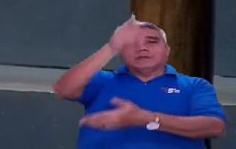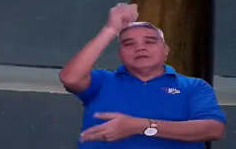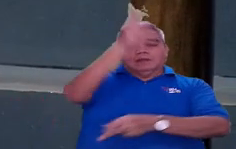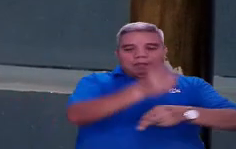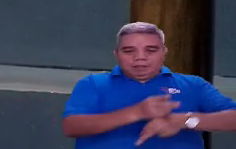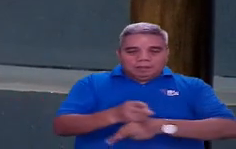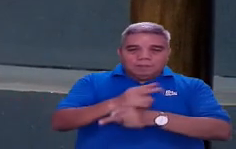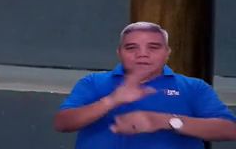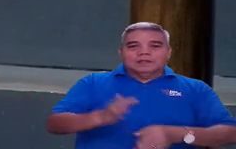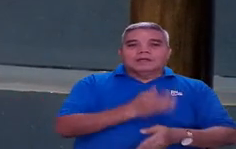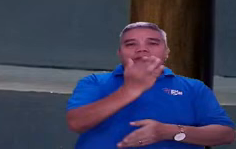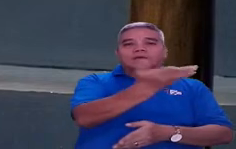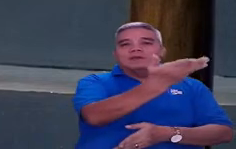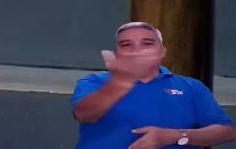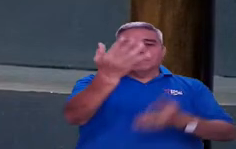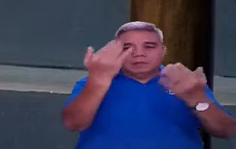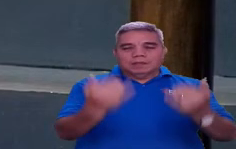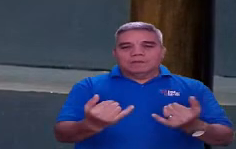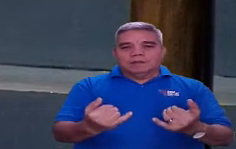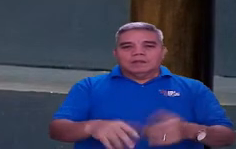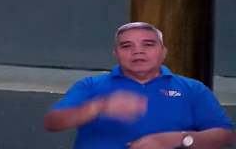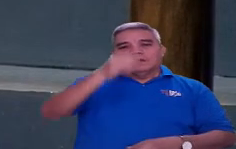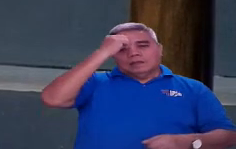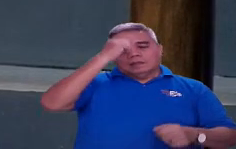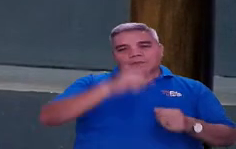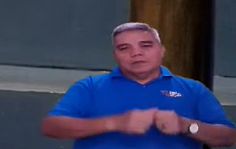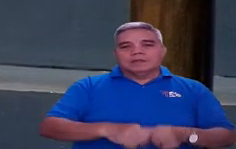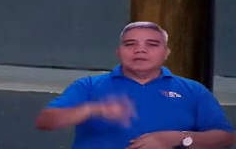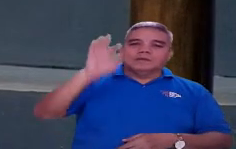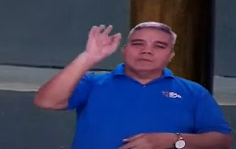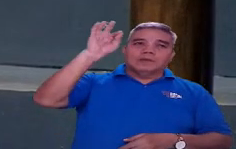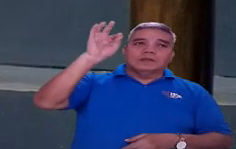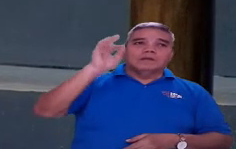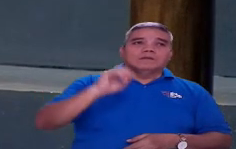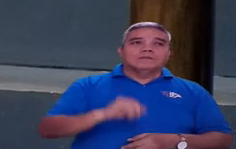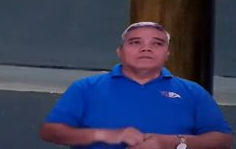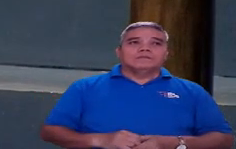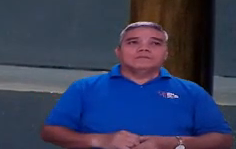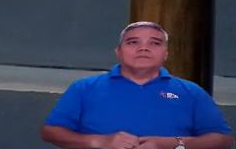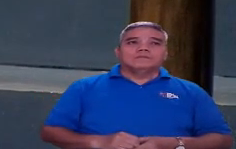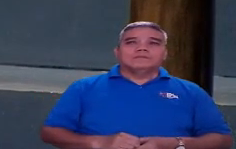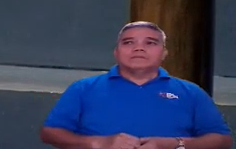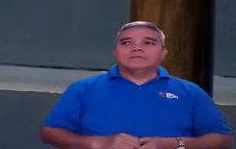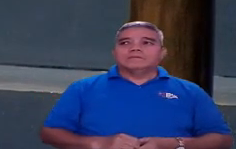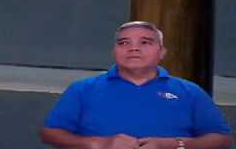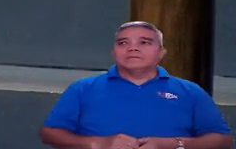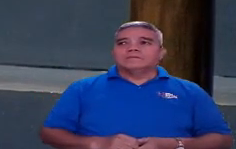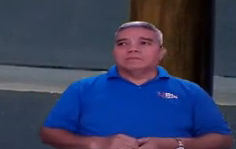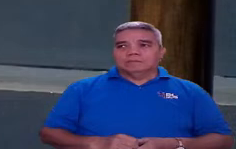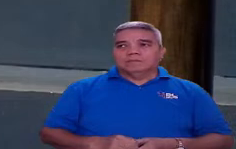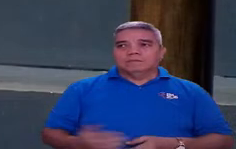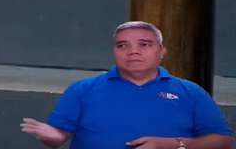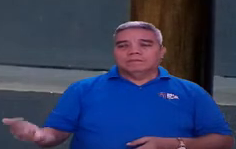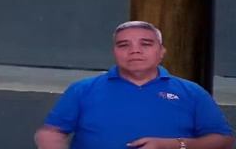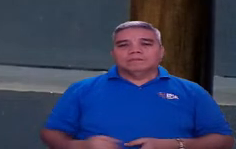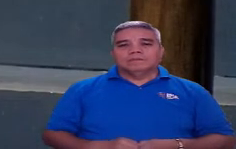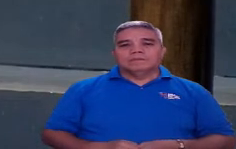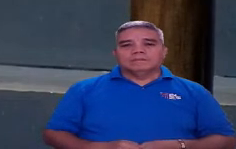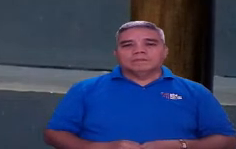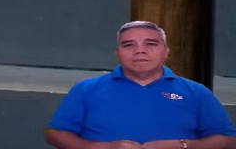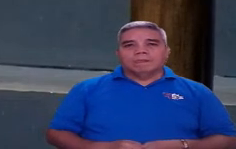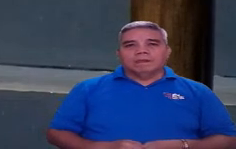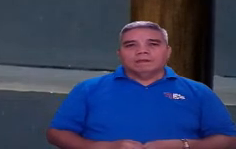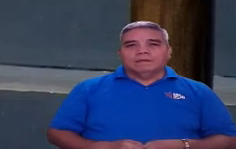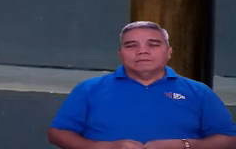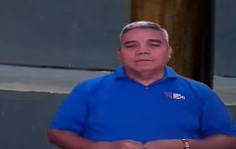kung bakit po ako naandito sa inyong harapan ngayon. Naalala ko po yung sinabi ni Pastor Altura na mas matataba pa ang baka, ang mga baka